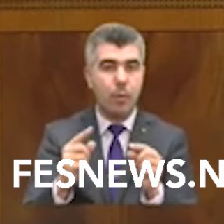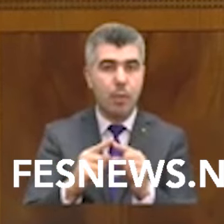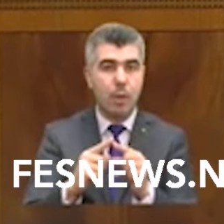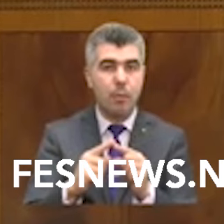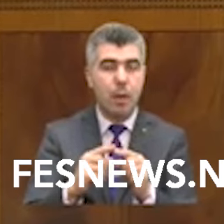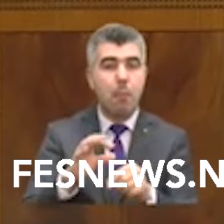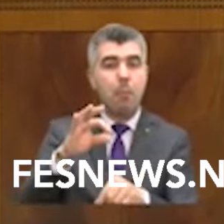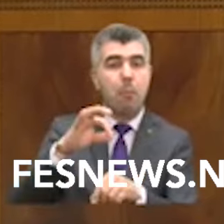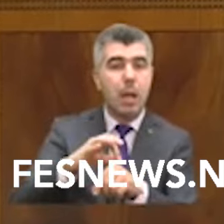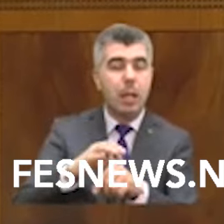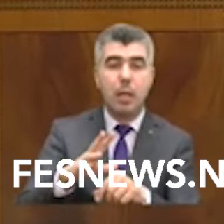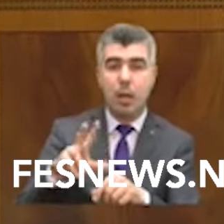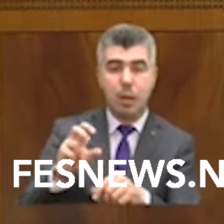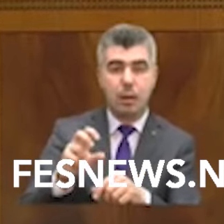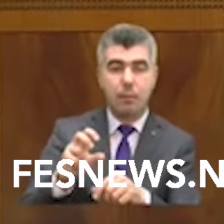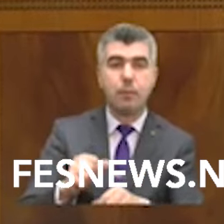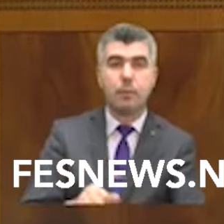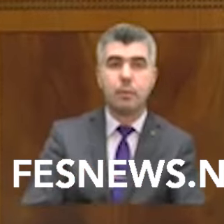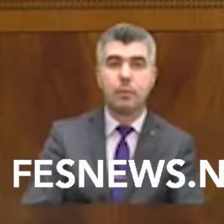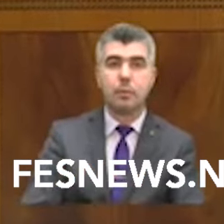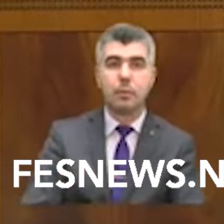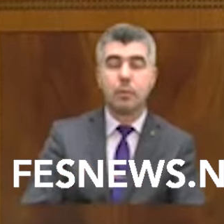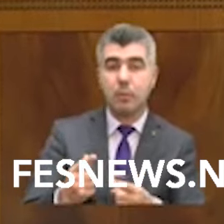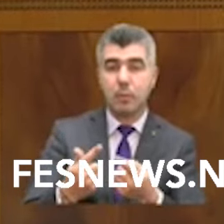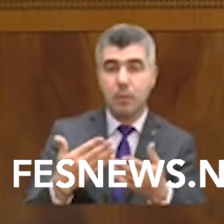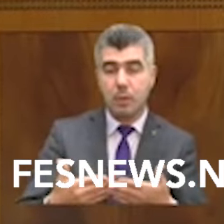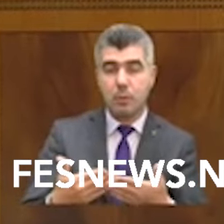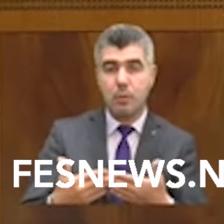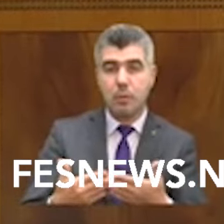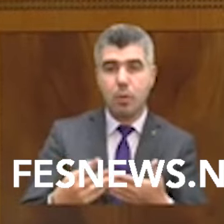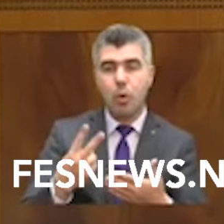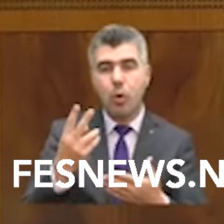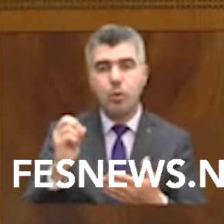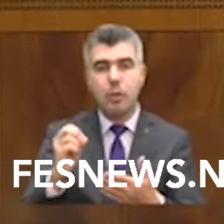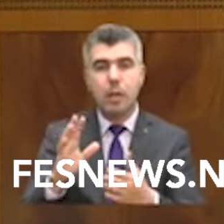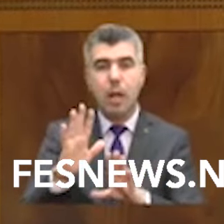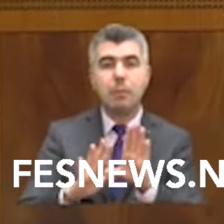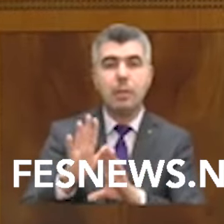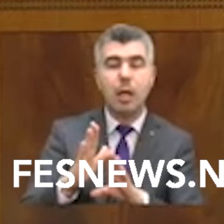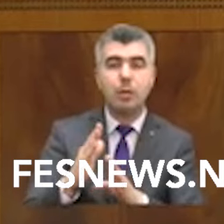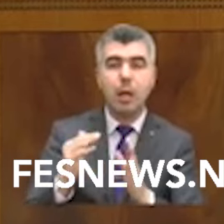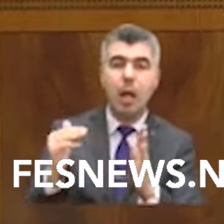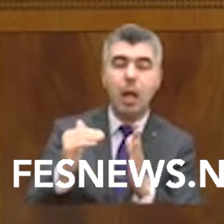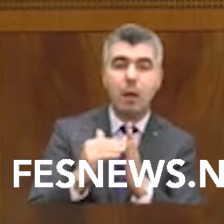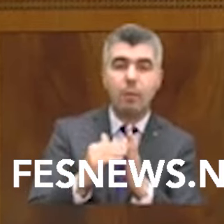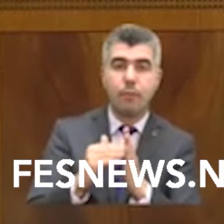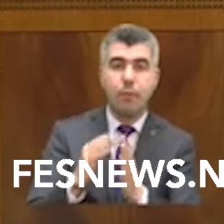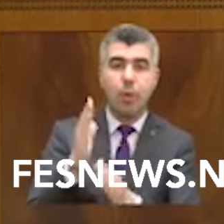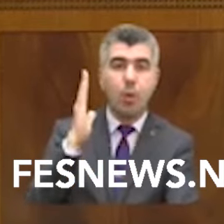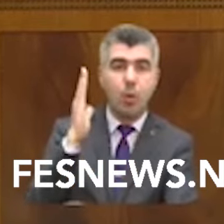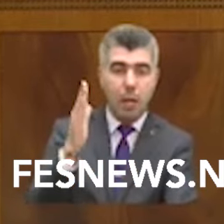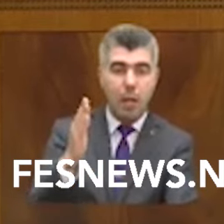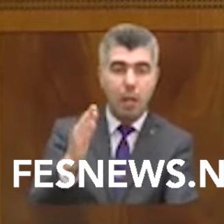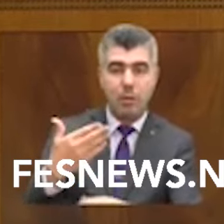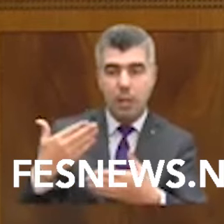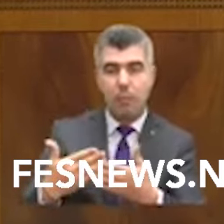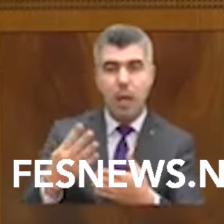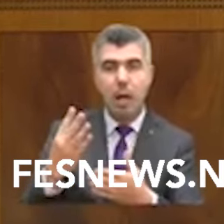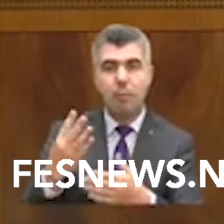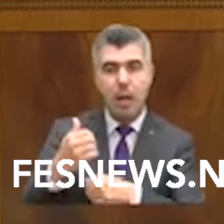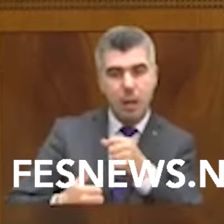مريضه وخصها يلا غاصو 15 ولا 20 الف هكتار، وهما غاديين من دابا 40 50 غادي توجد. ف